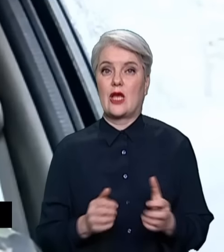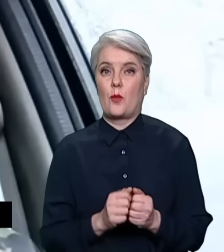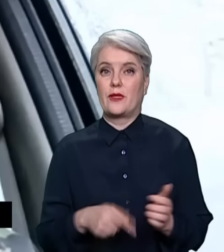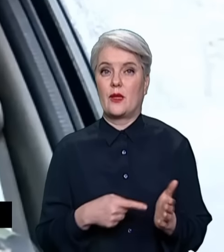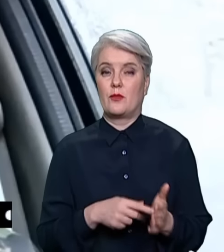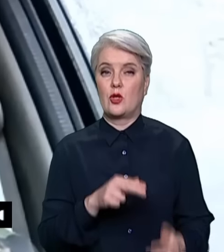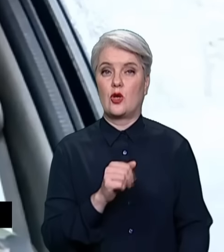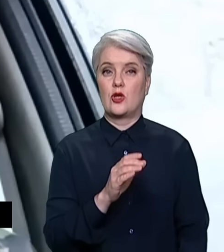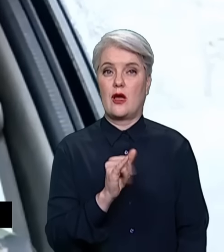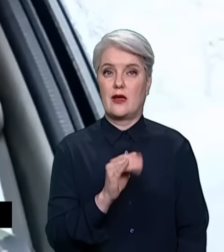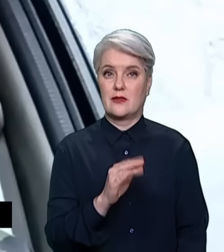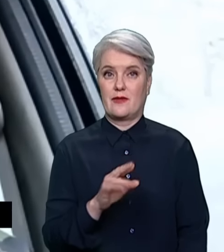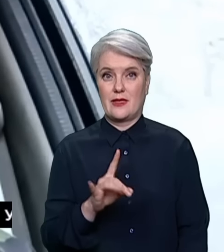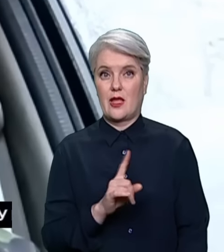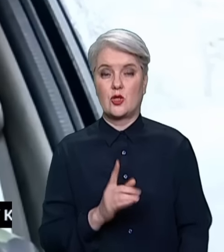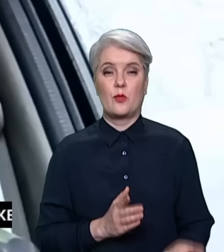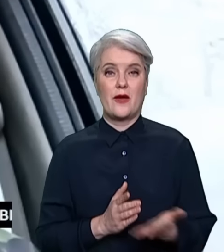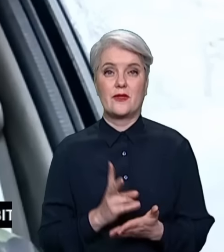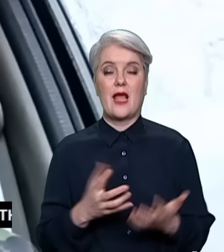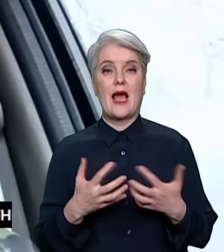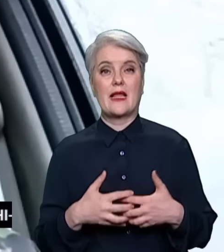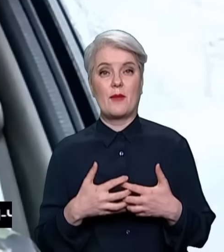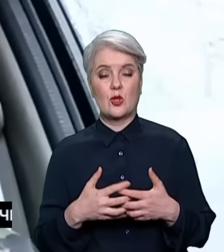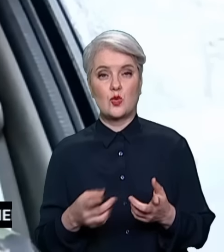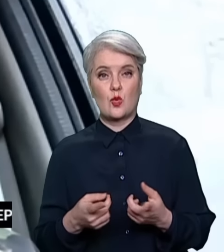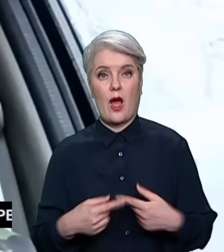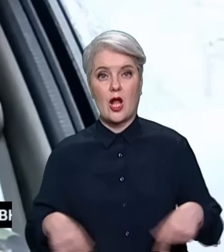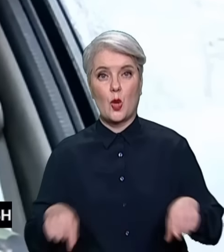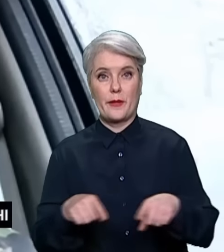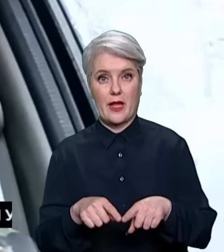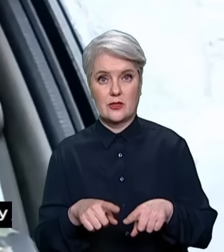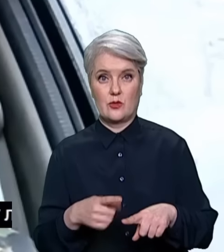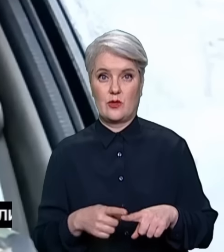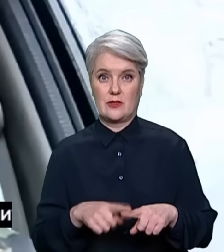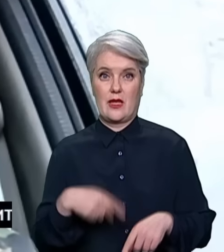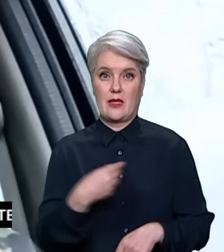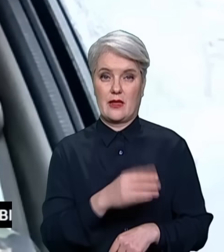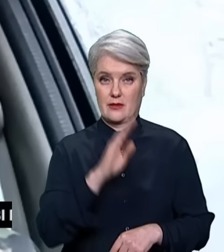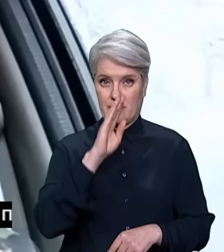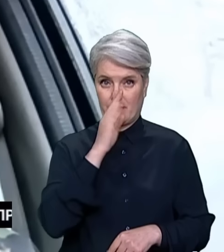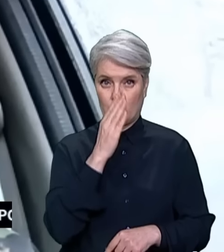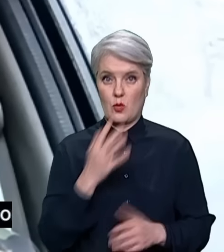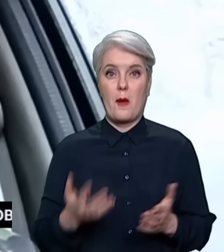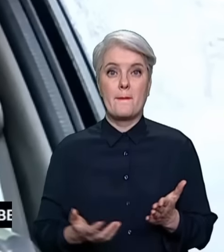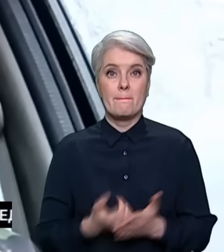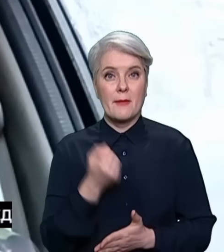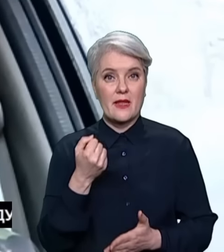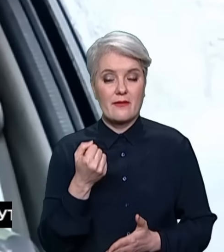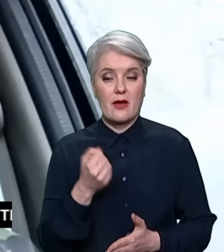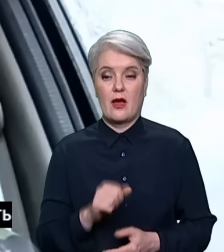місто Часів-Яр для того, щоб вийти на Краматорську агломерацію, що дасть йому безпосередню перевагу